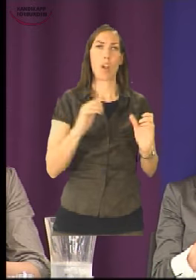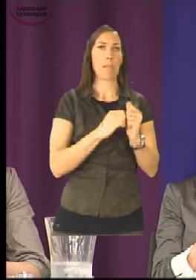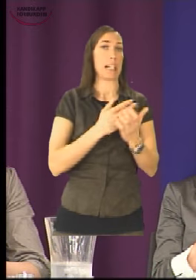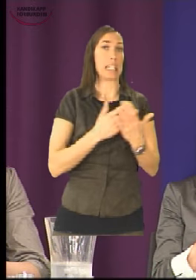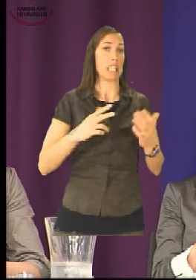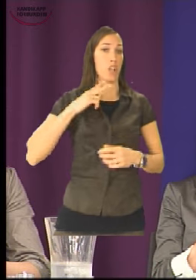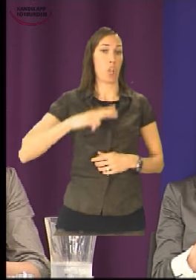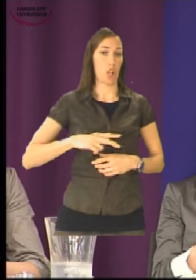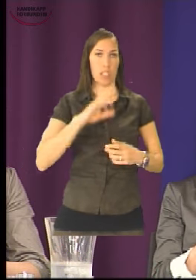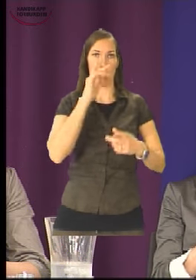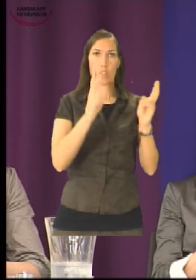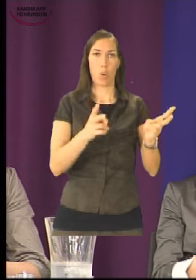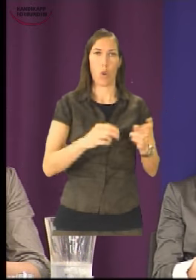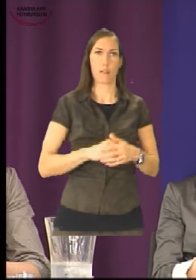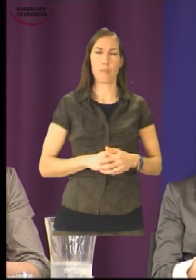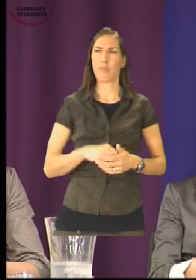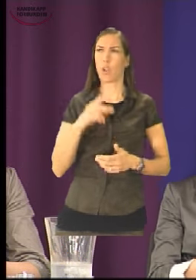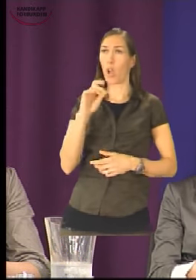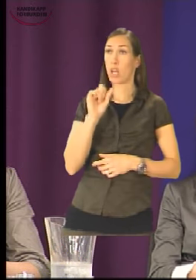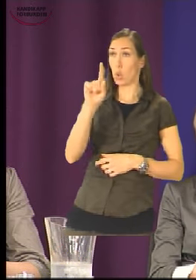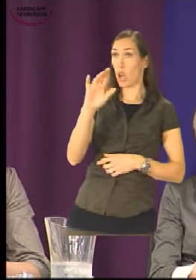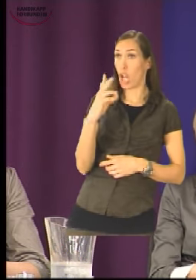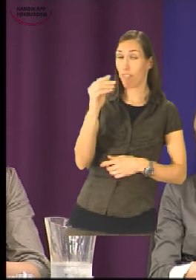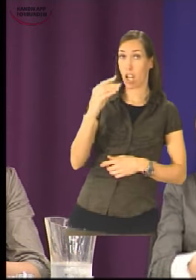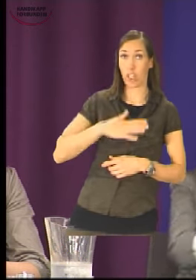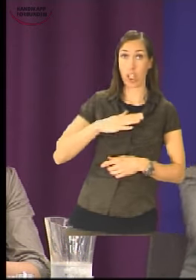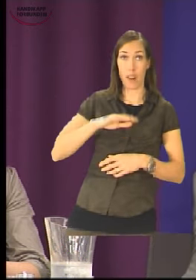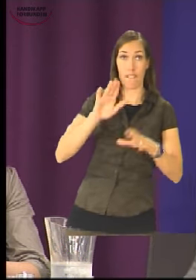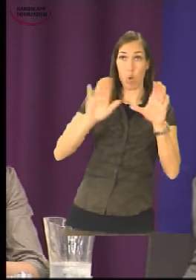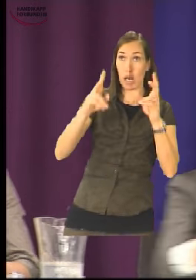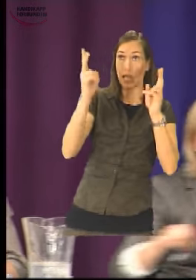att det är på det sättet. Ulva, anser du att vården är likvärdig i hela Sverige?